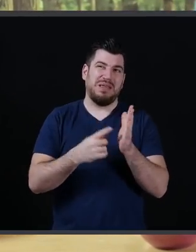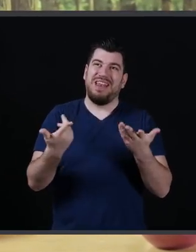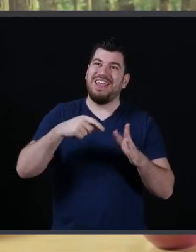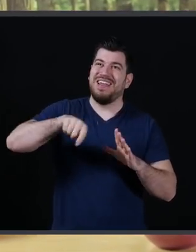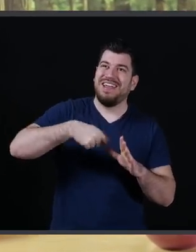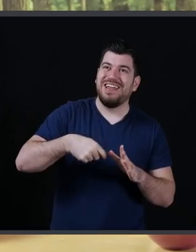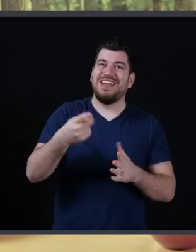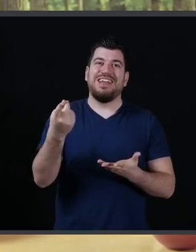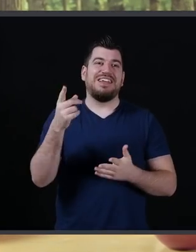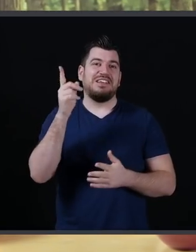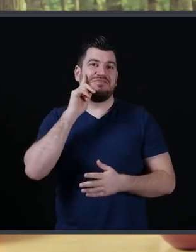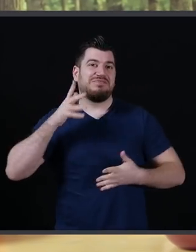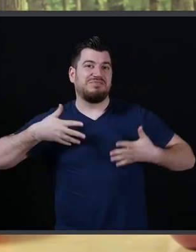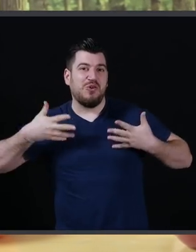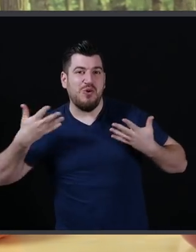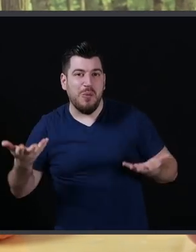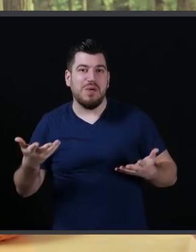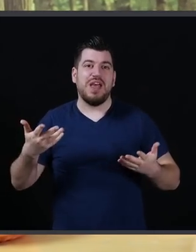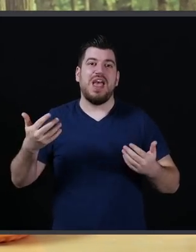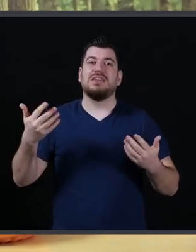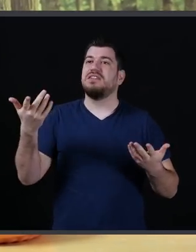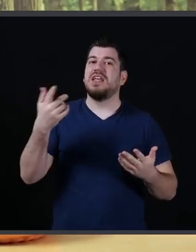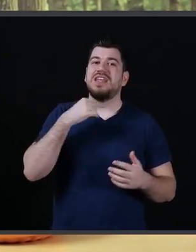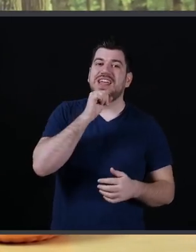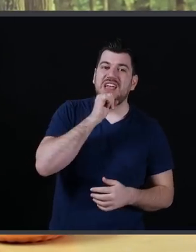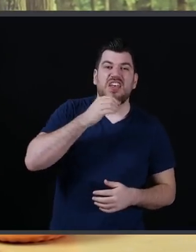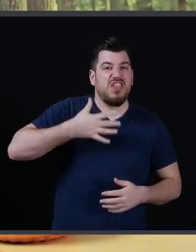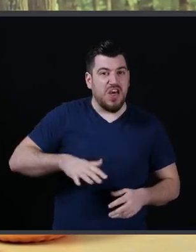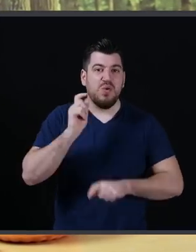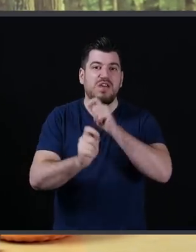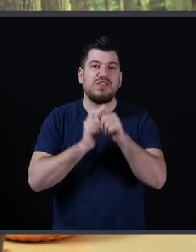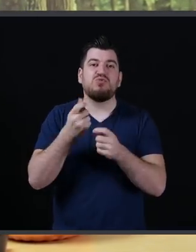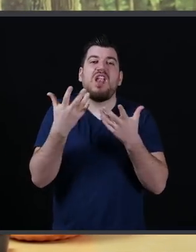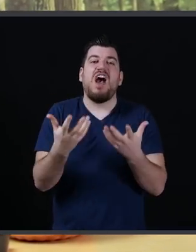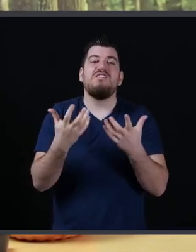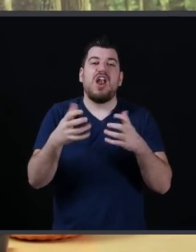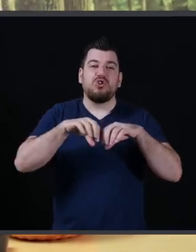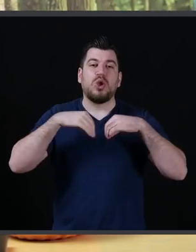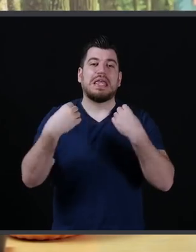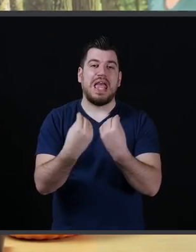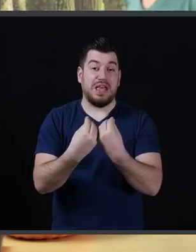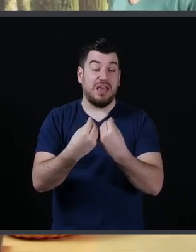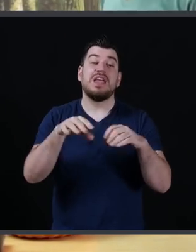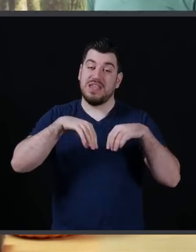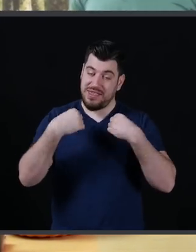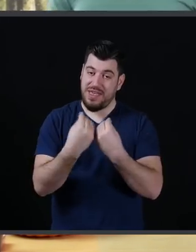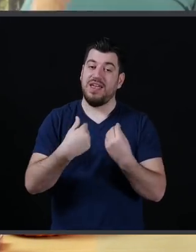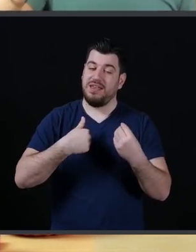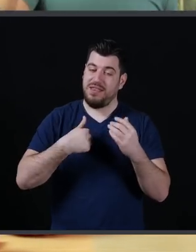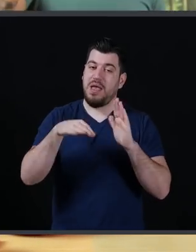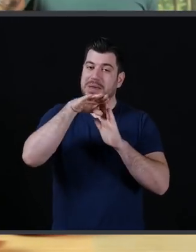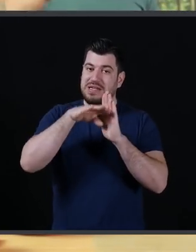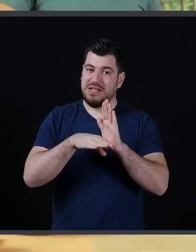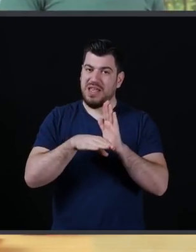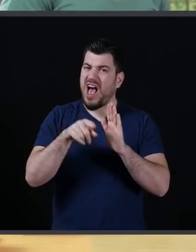να κάνουν ένα πολύ ωραίο αφράτο κέικ Κέικ λοιπόν είναι η συνταγή μας, αλλά δεν είναι απλό κέικ Είναι το